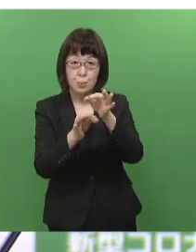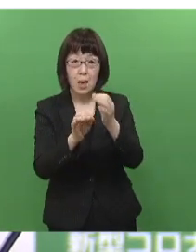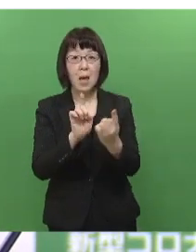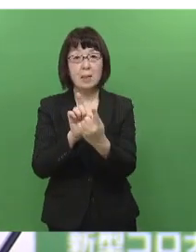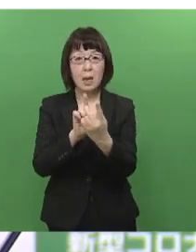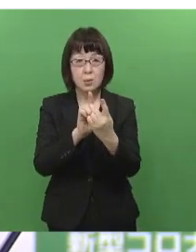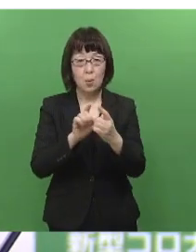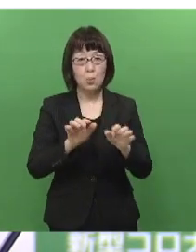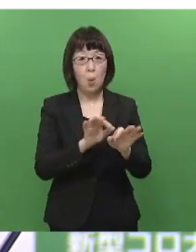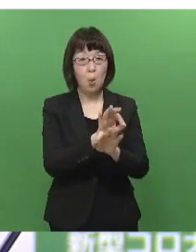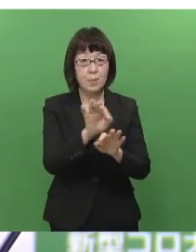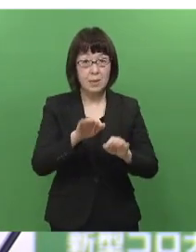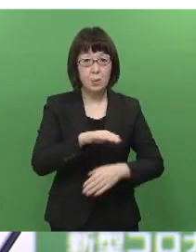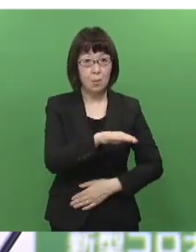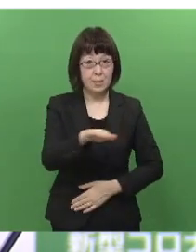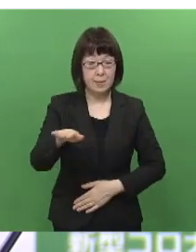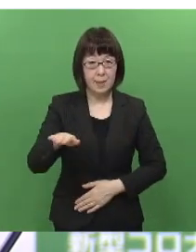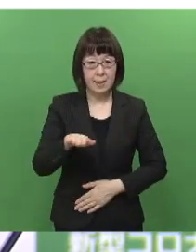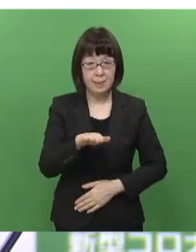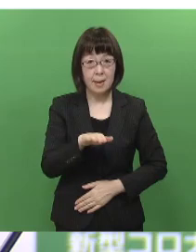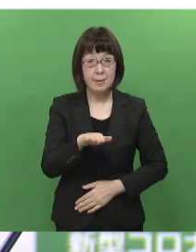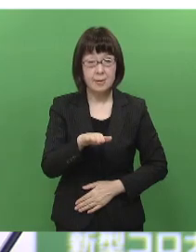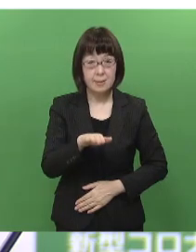対象の方々にはそれだけ、